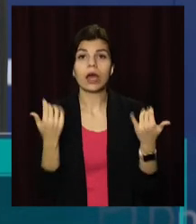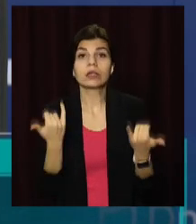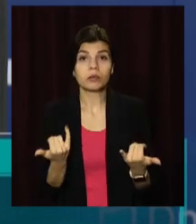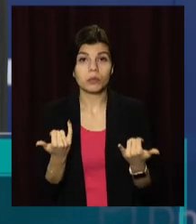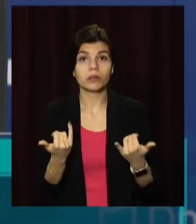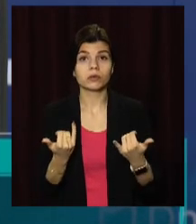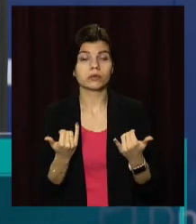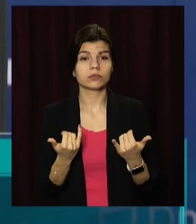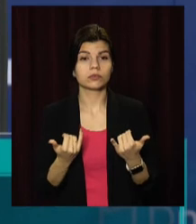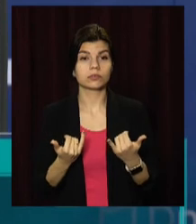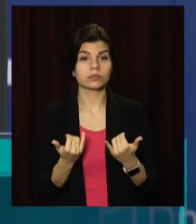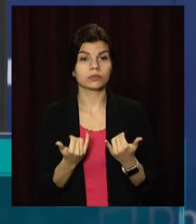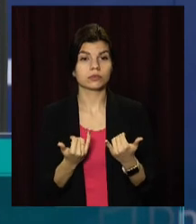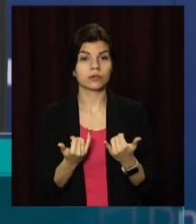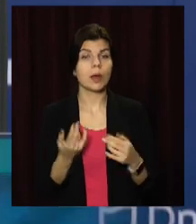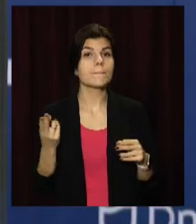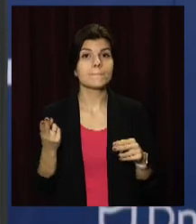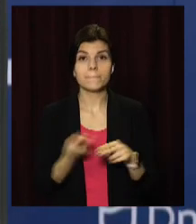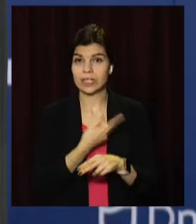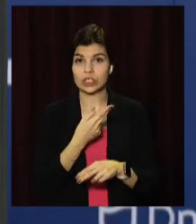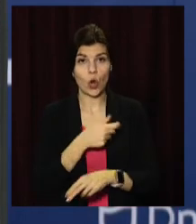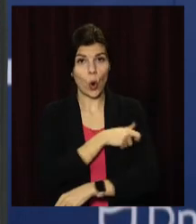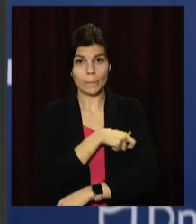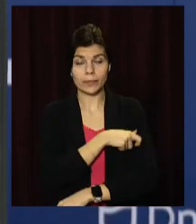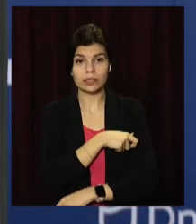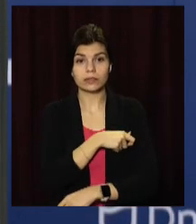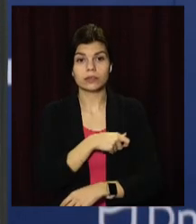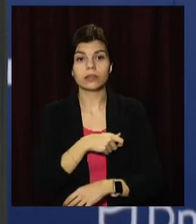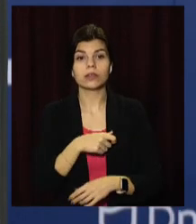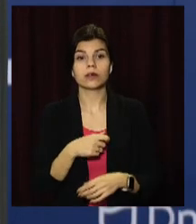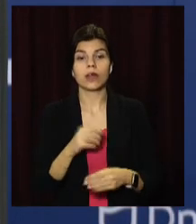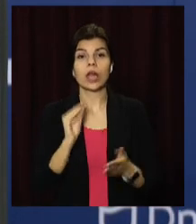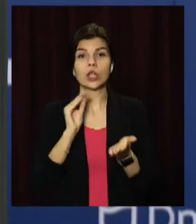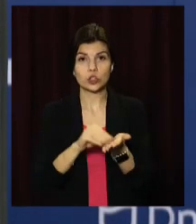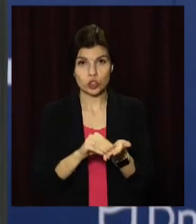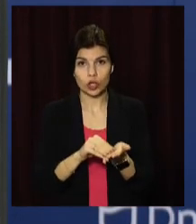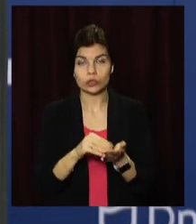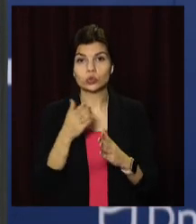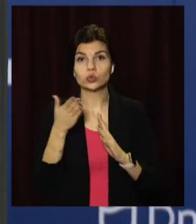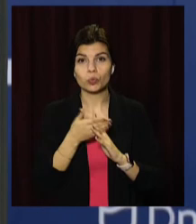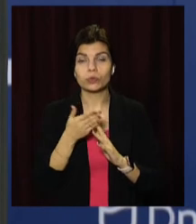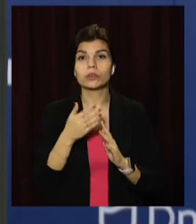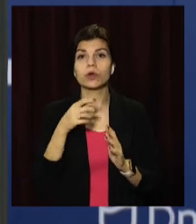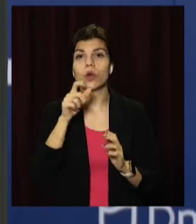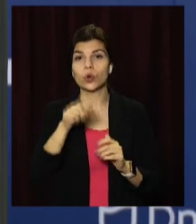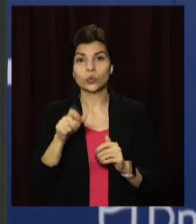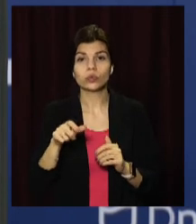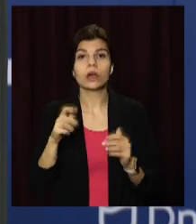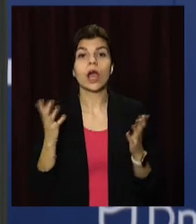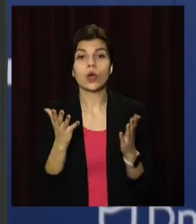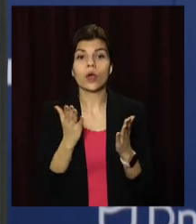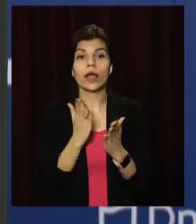без комиссии назначаются субсидии домохозяйствам, в составе которых есть лица, что